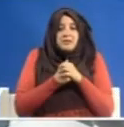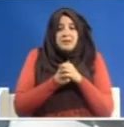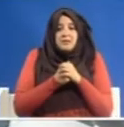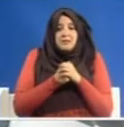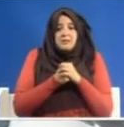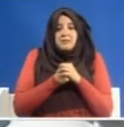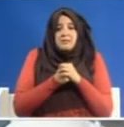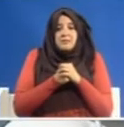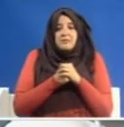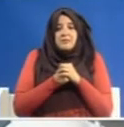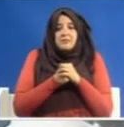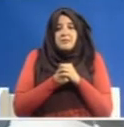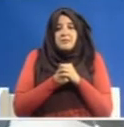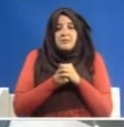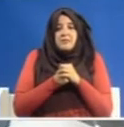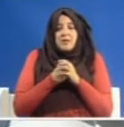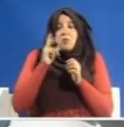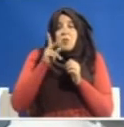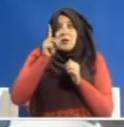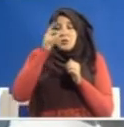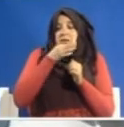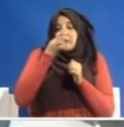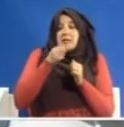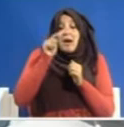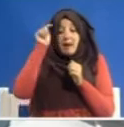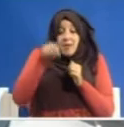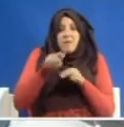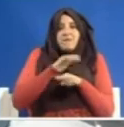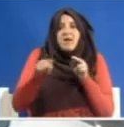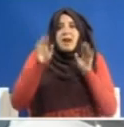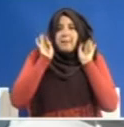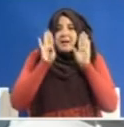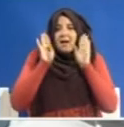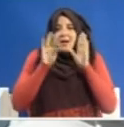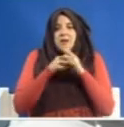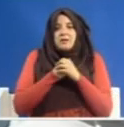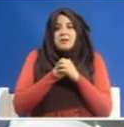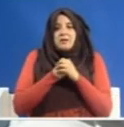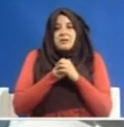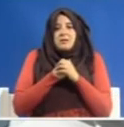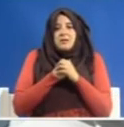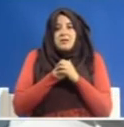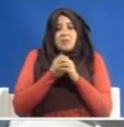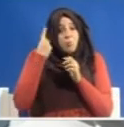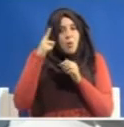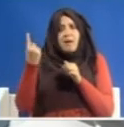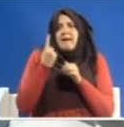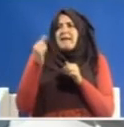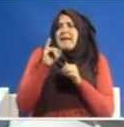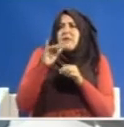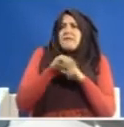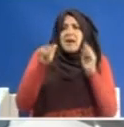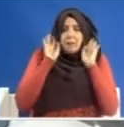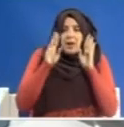يستهزئ، لأنه رب سبحانه أمرنا قال أقيموا الصلاة، باش واحد يقيم الصلاة لازم